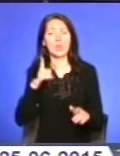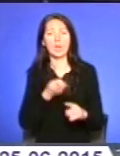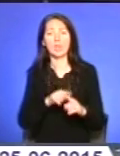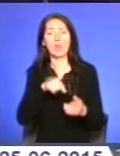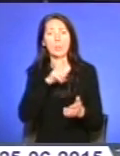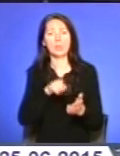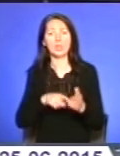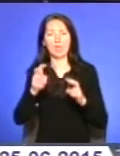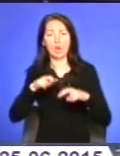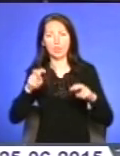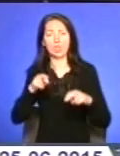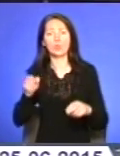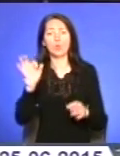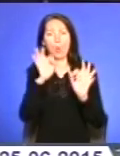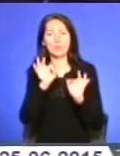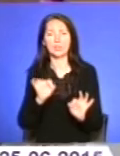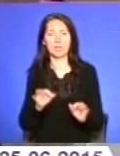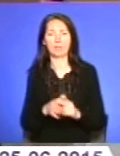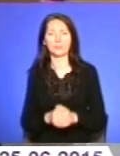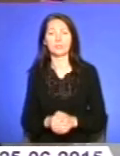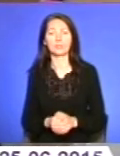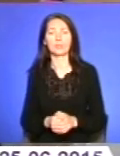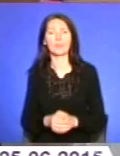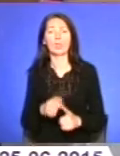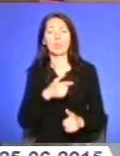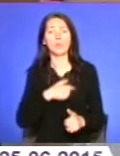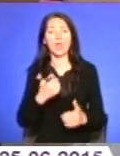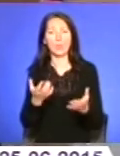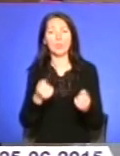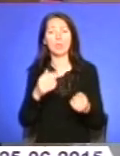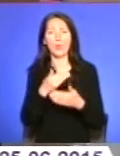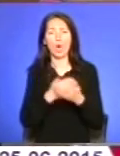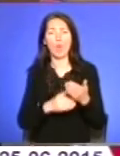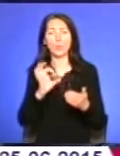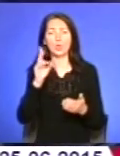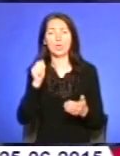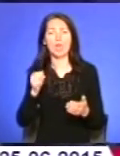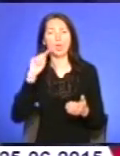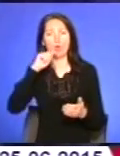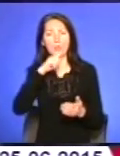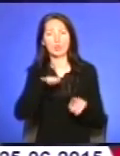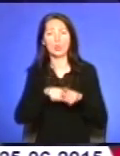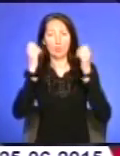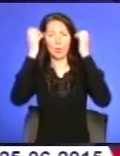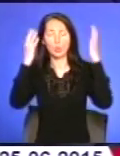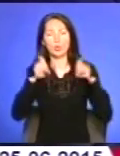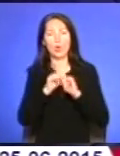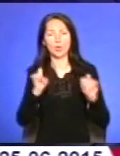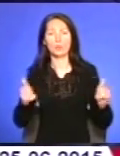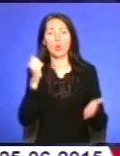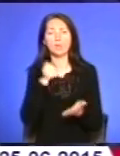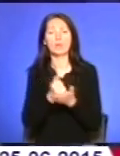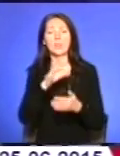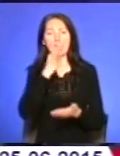розглянуть восени? Валентина Павлишин. Депутати прийняли програму соціально-економічного та культурного розвитку. Затвердили звіт